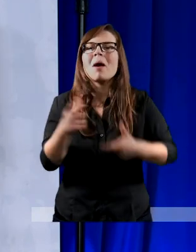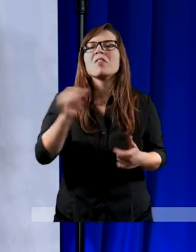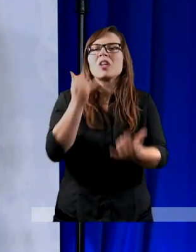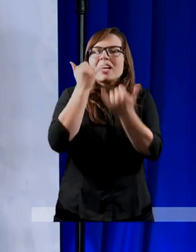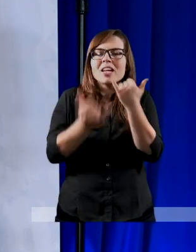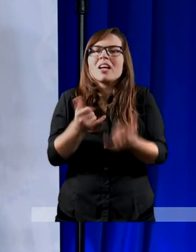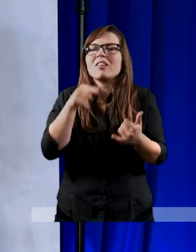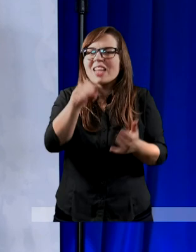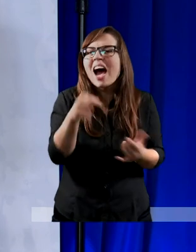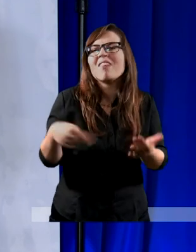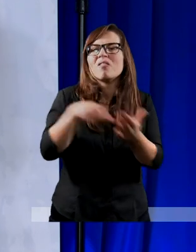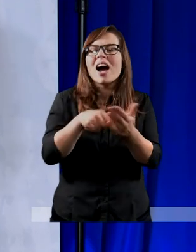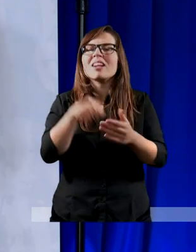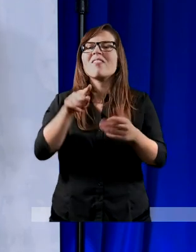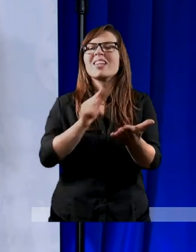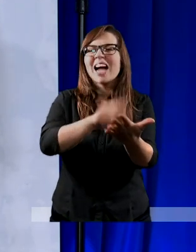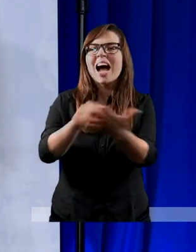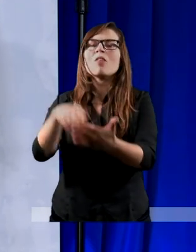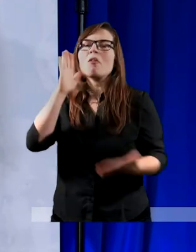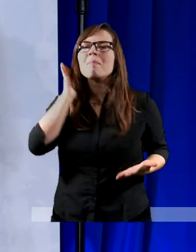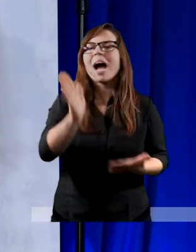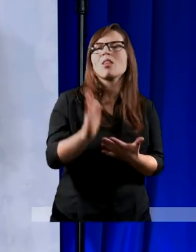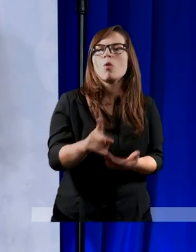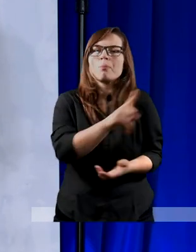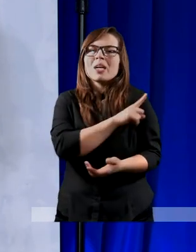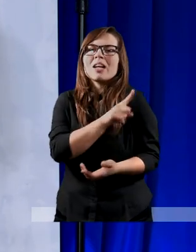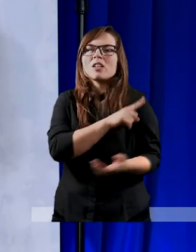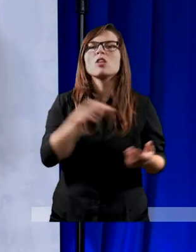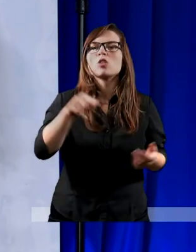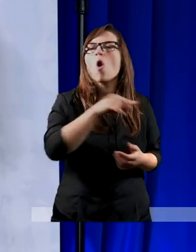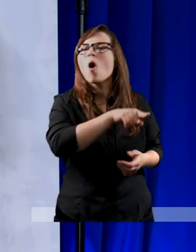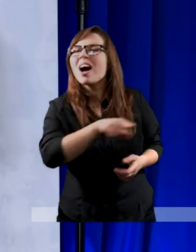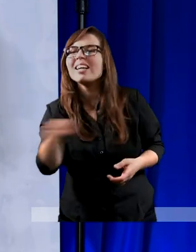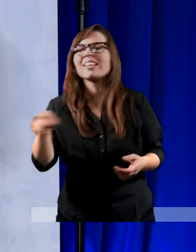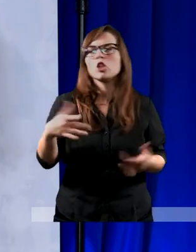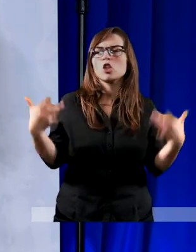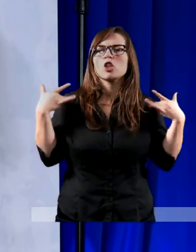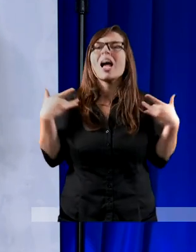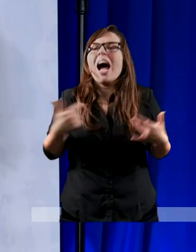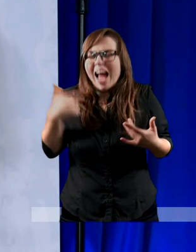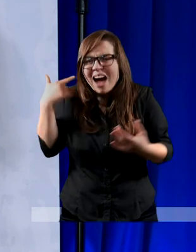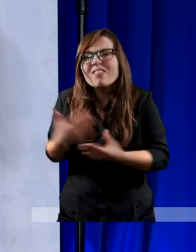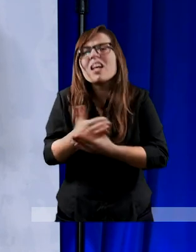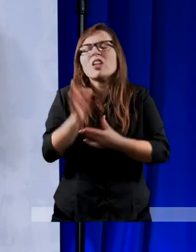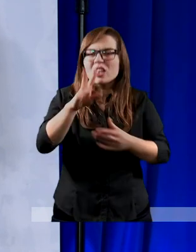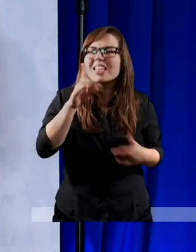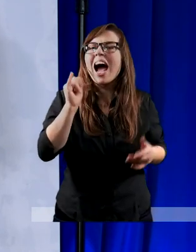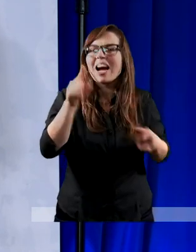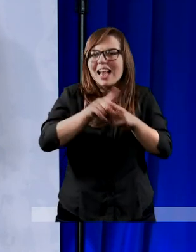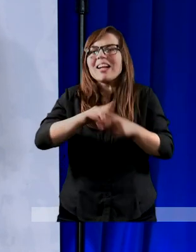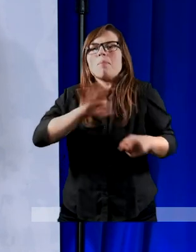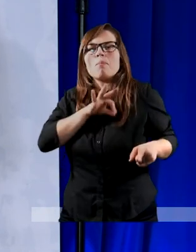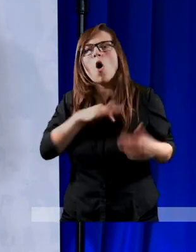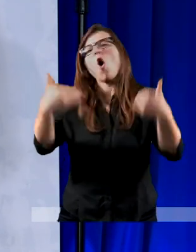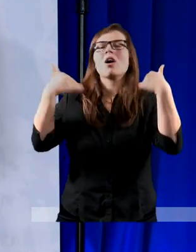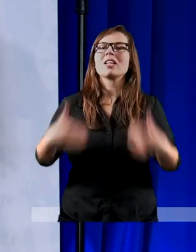jeżeli te właśnie wskazówki będą przestrzegane, to ich życie, ale ja wierzę także nasze